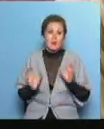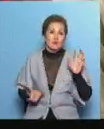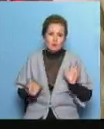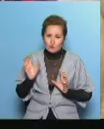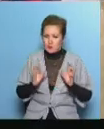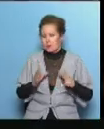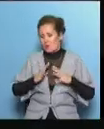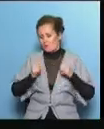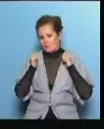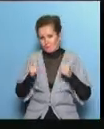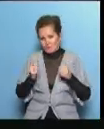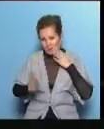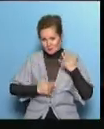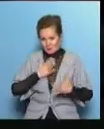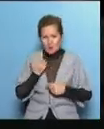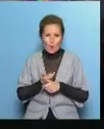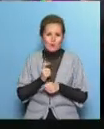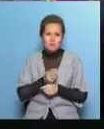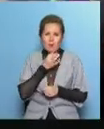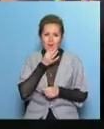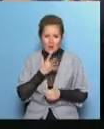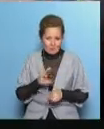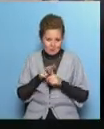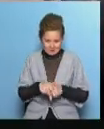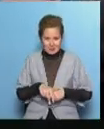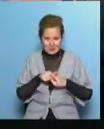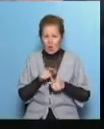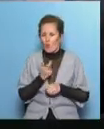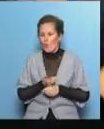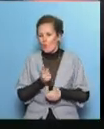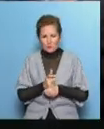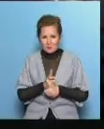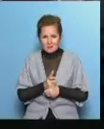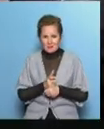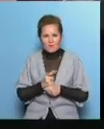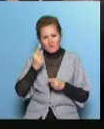в восторге от мишек. Мне очень понравился цирк. Он